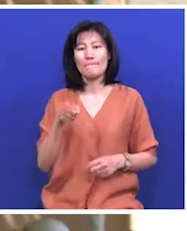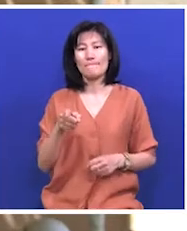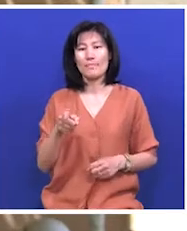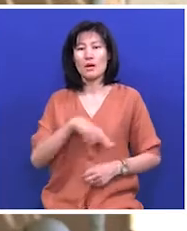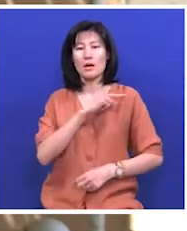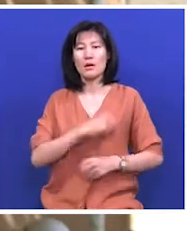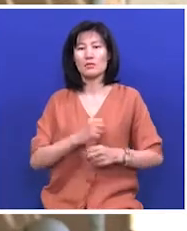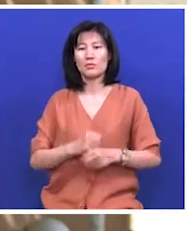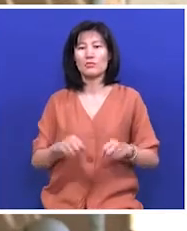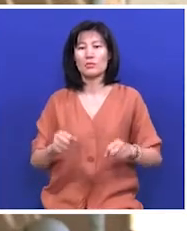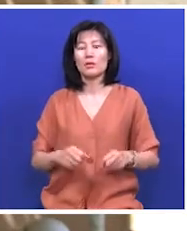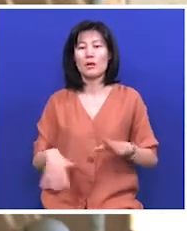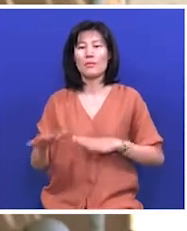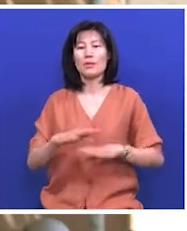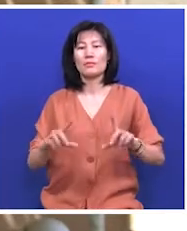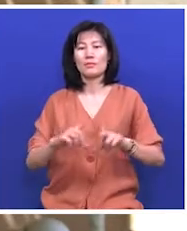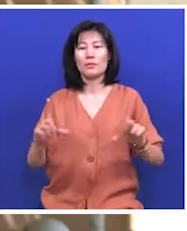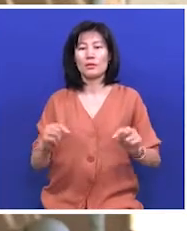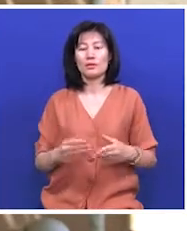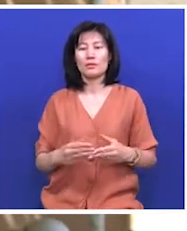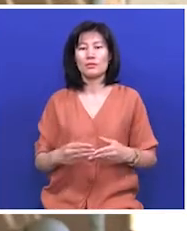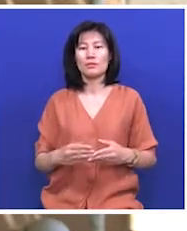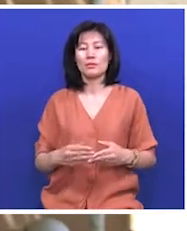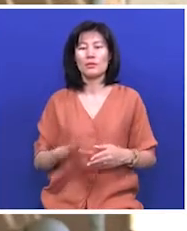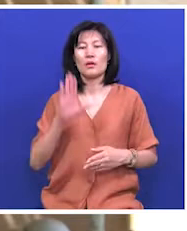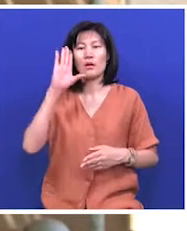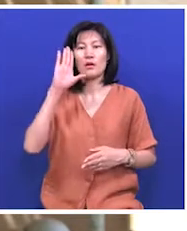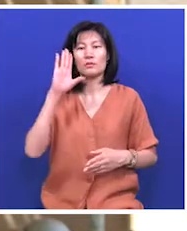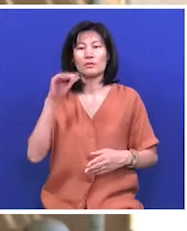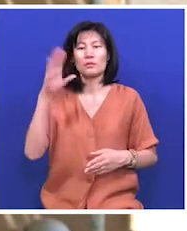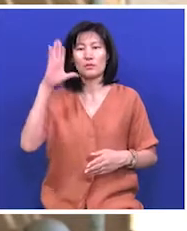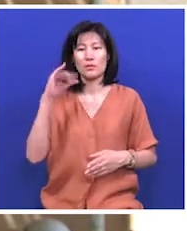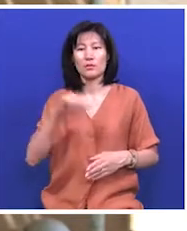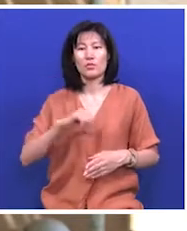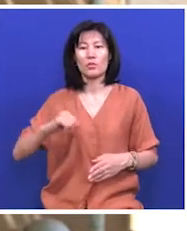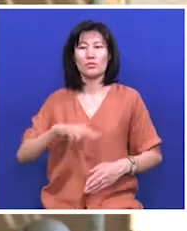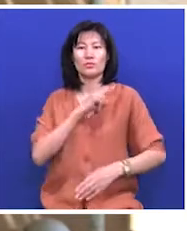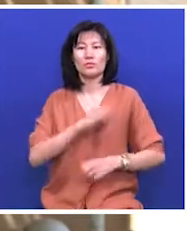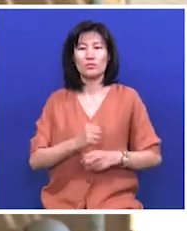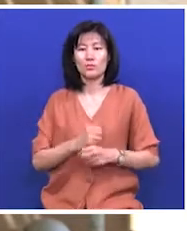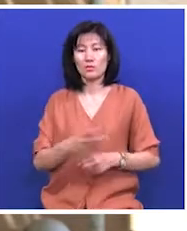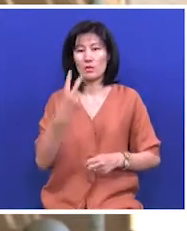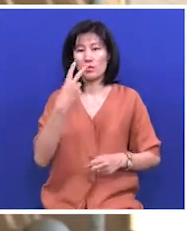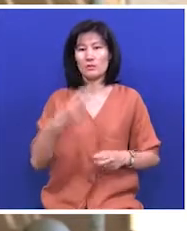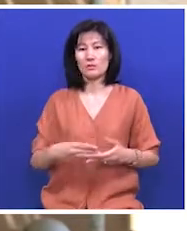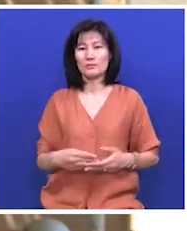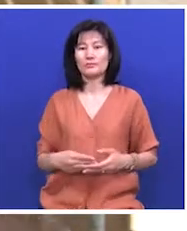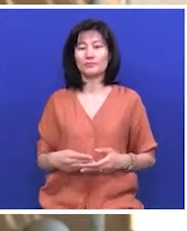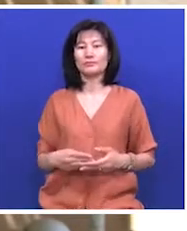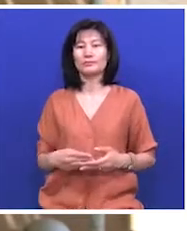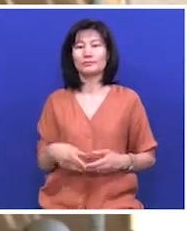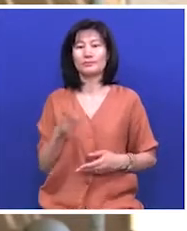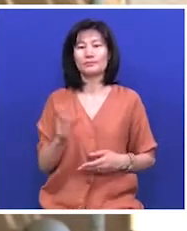адам қазір жұмыс жасап атыр. Оның бәрі мектепте жатқан жоқ. Азанда келеді, кешке шейін өздері мынаның бәрін көріп